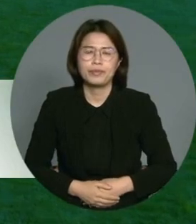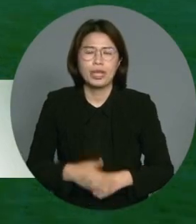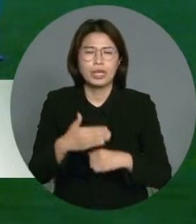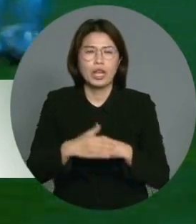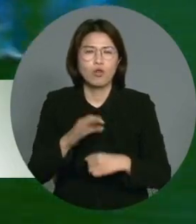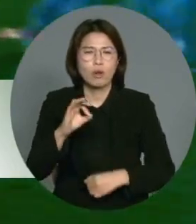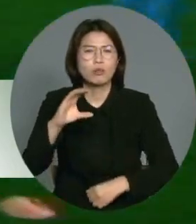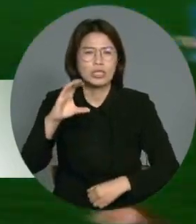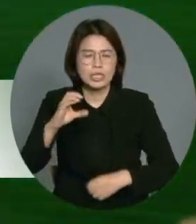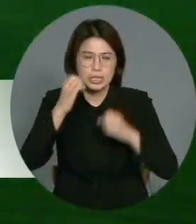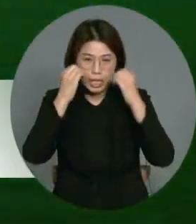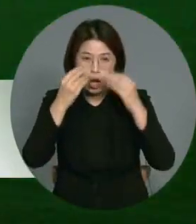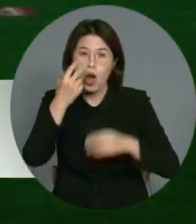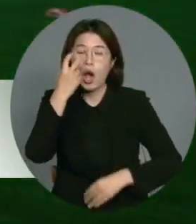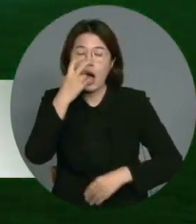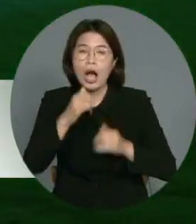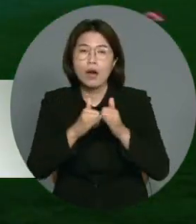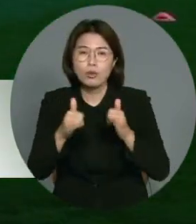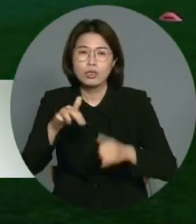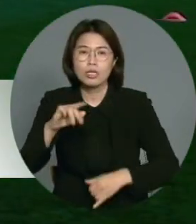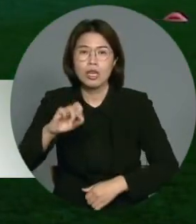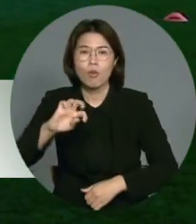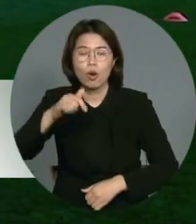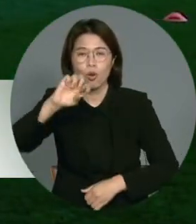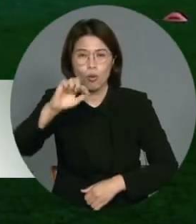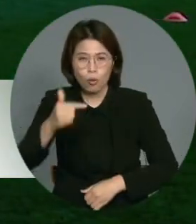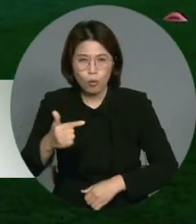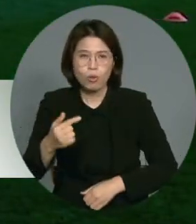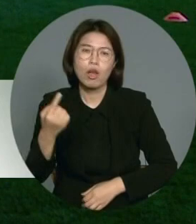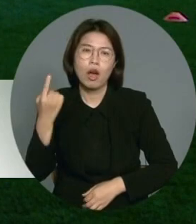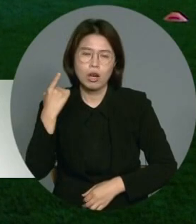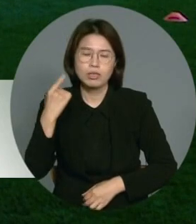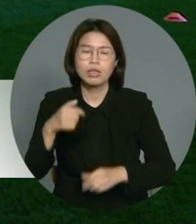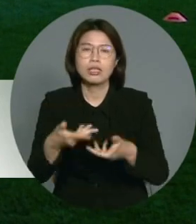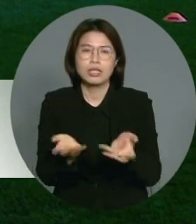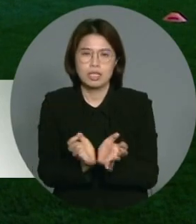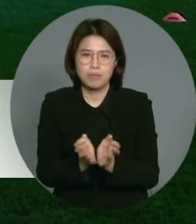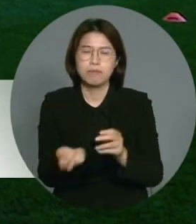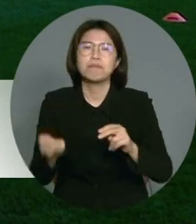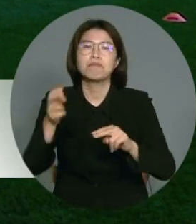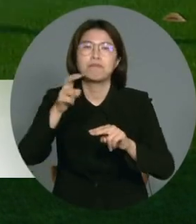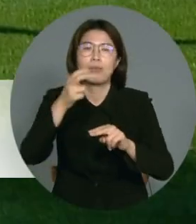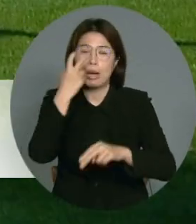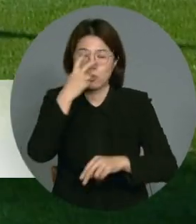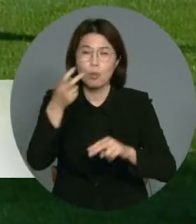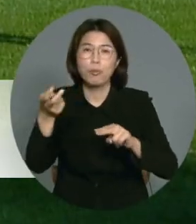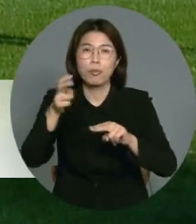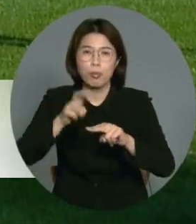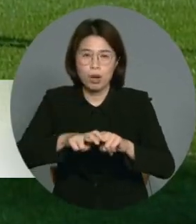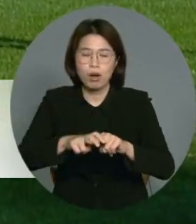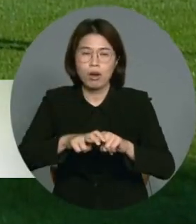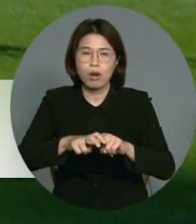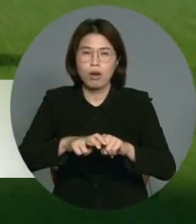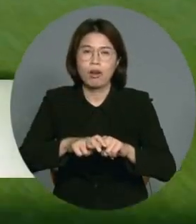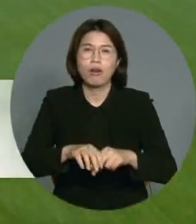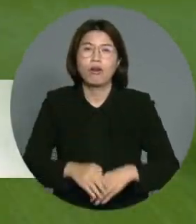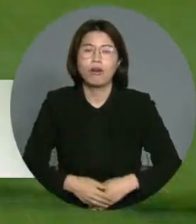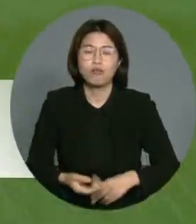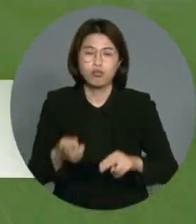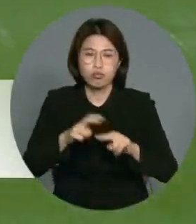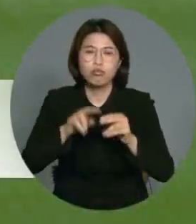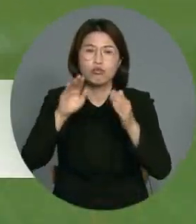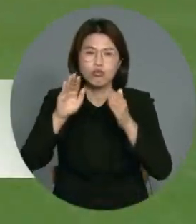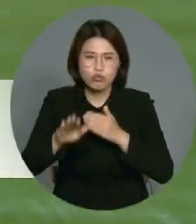대구 FC 새 사령탑 최원권 감독이 어제 팀에 공식 부임했습니다. 최 신임 감독은 부임과